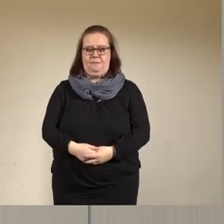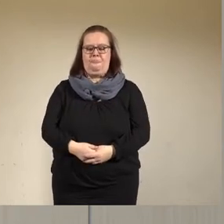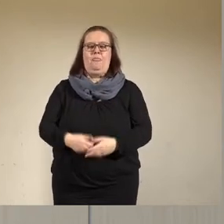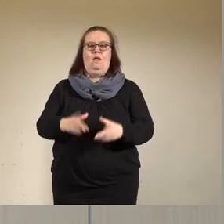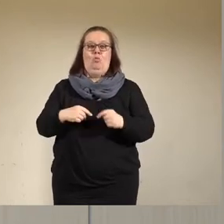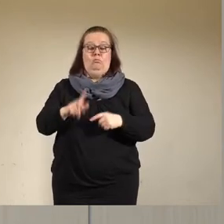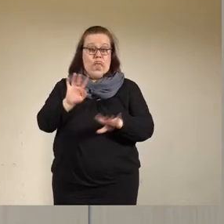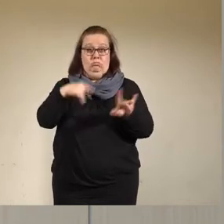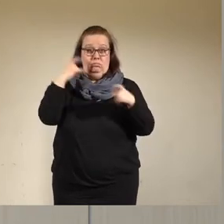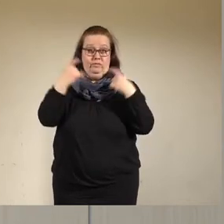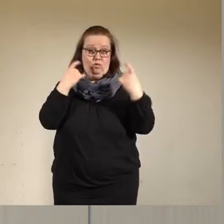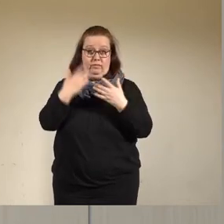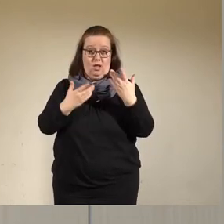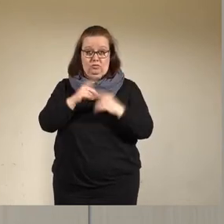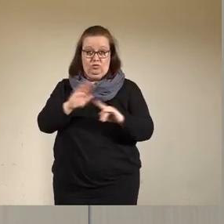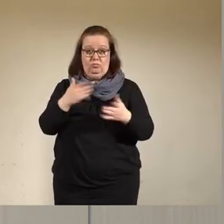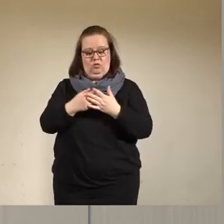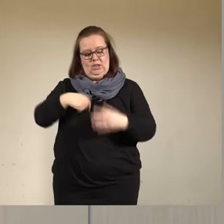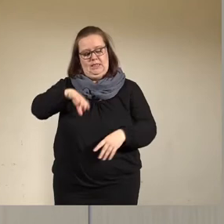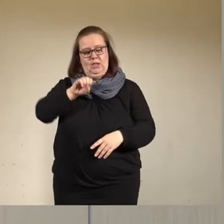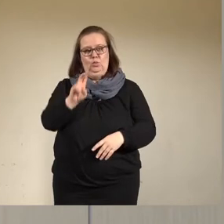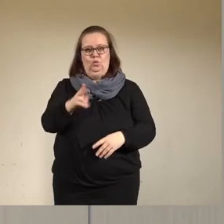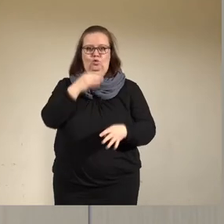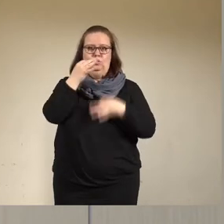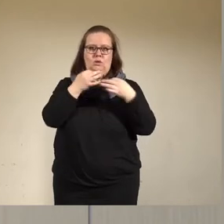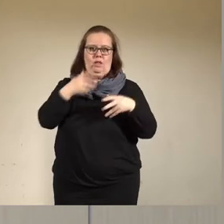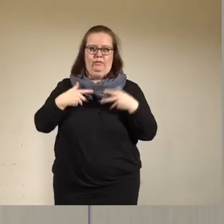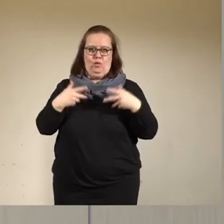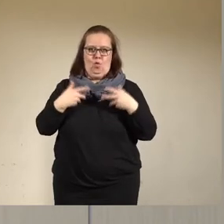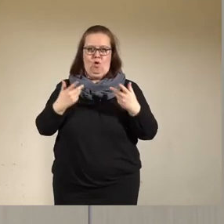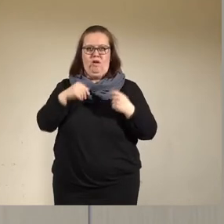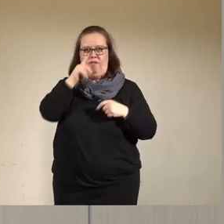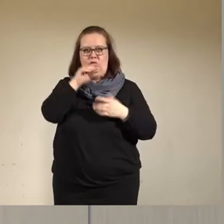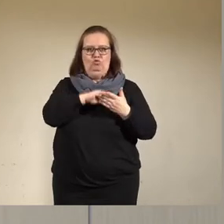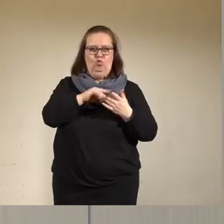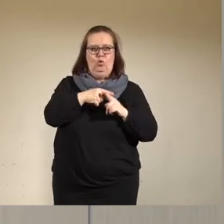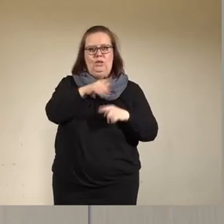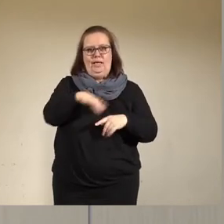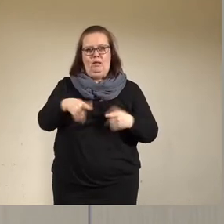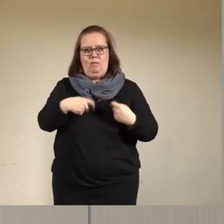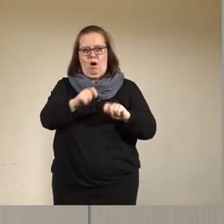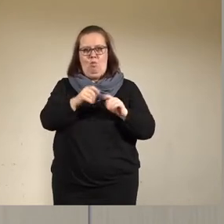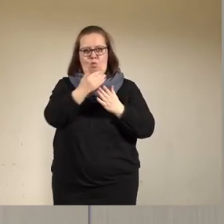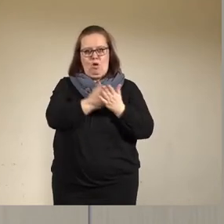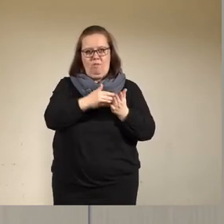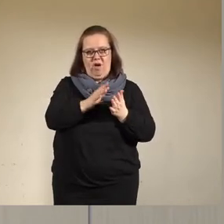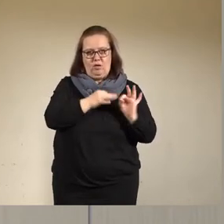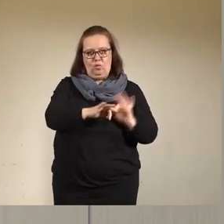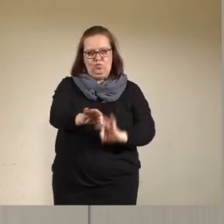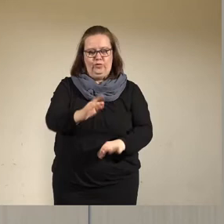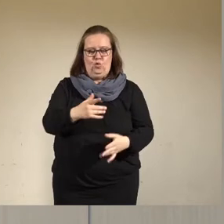wird es niemanden wundern, dass wir uns als CDU insbesondere freuen, wenn das Schul- und Kita-Bauprogramm fortgesetzt werden